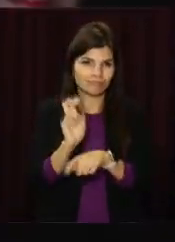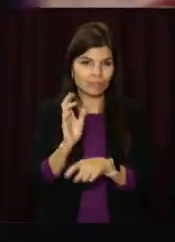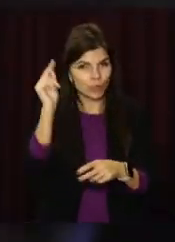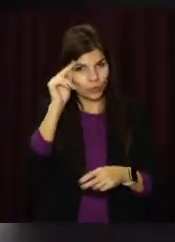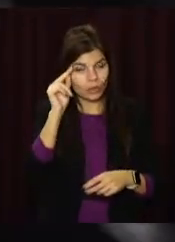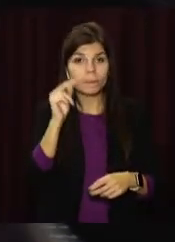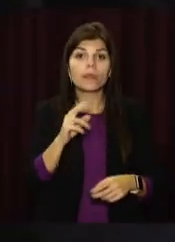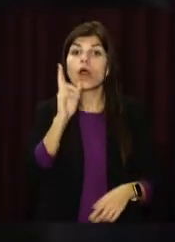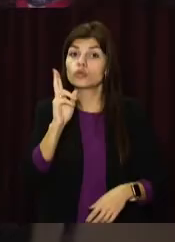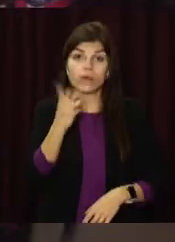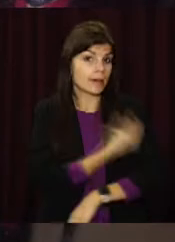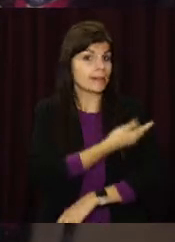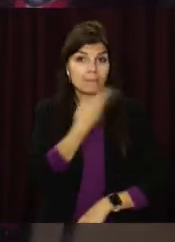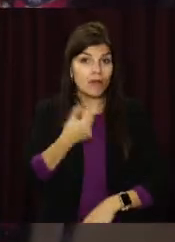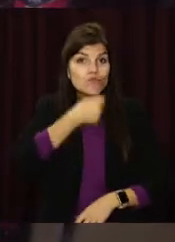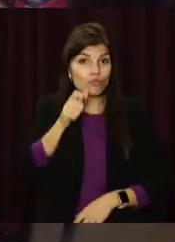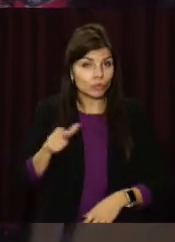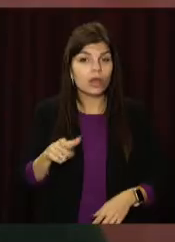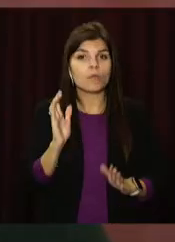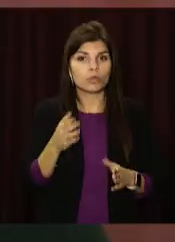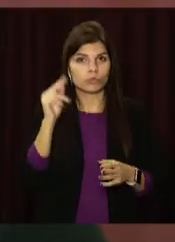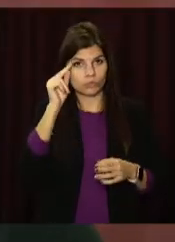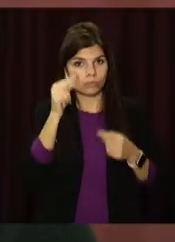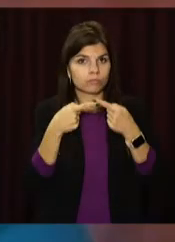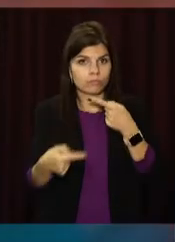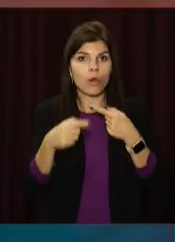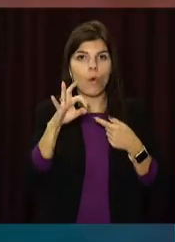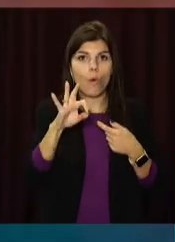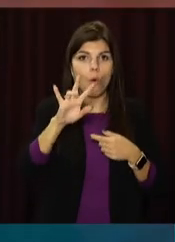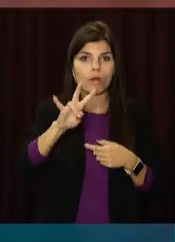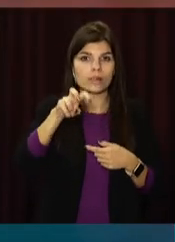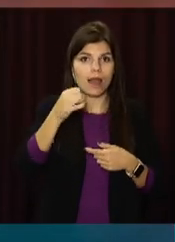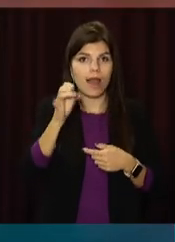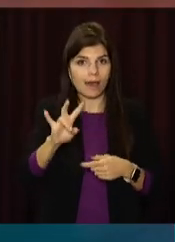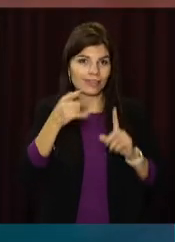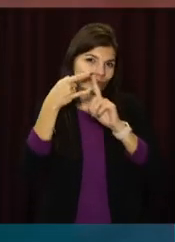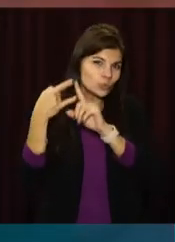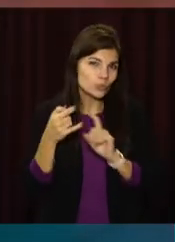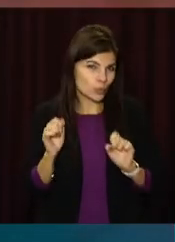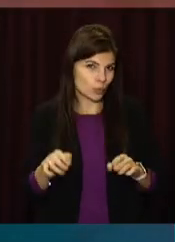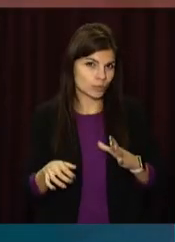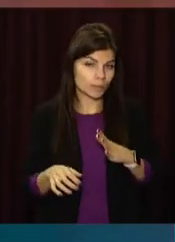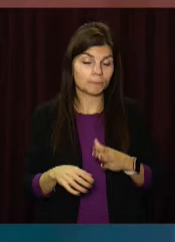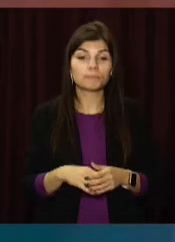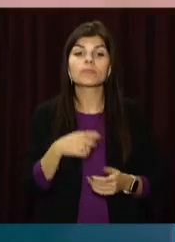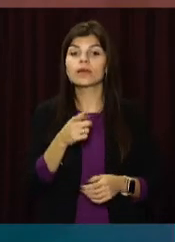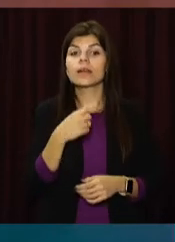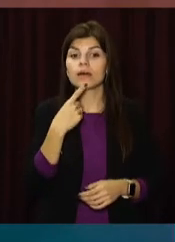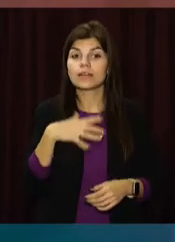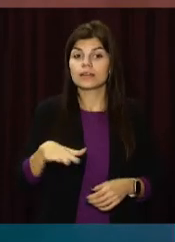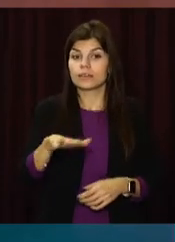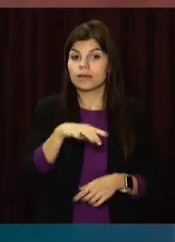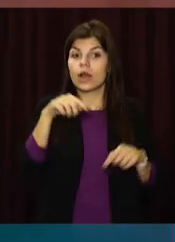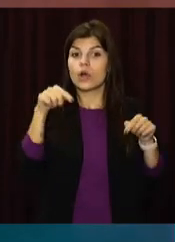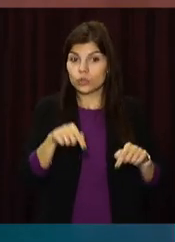Для невакцинованих – заняття онлайн. Дніпровська філармонія на сьогодні є єдиним закладом, який має